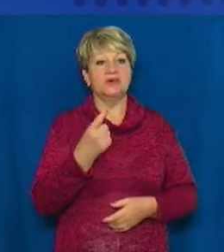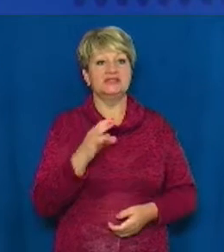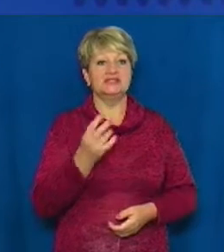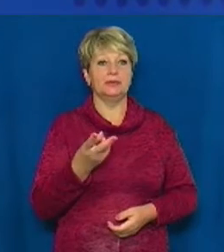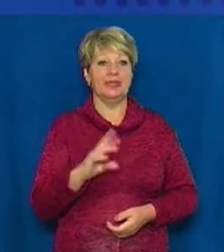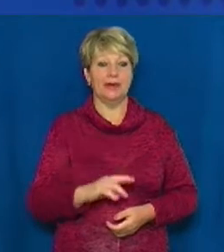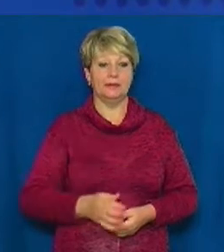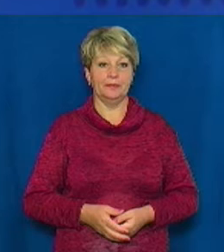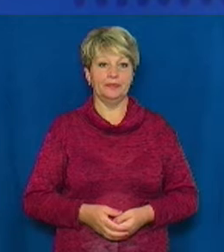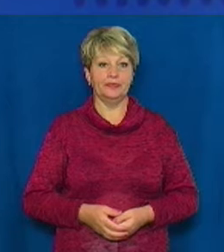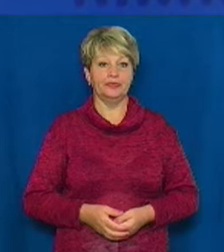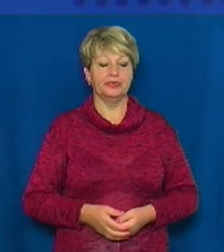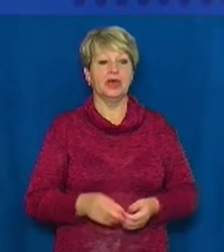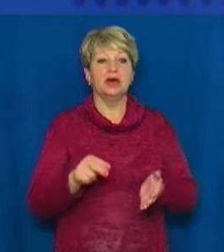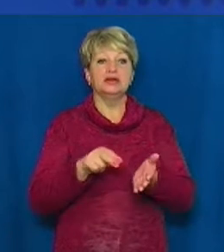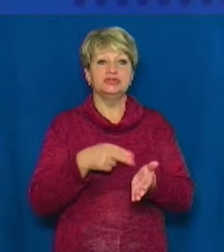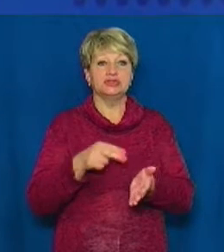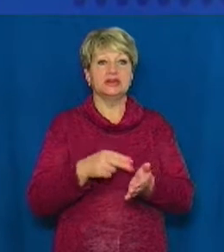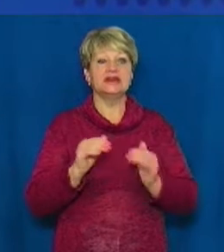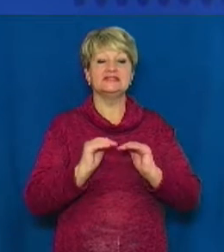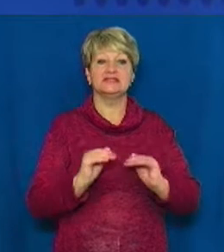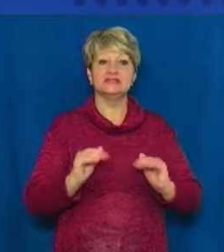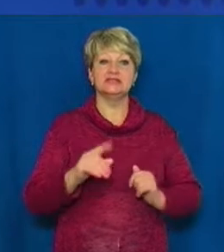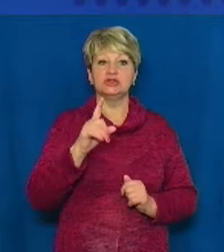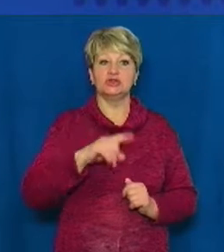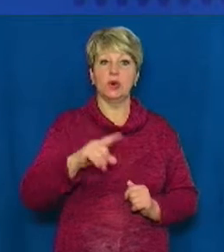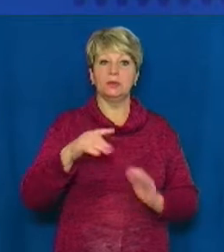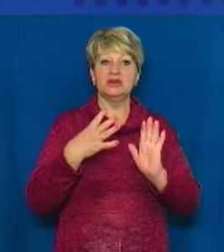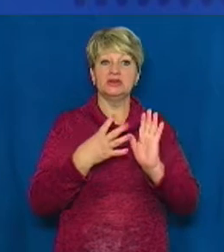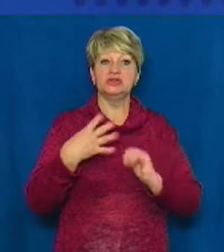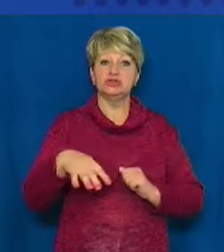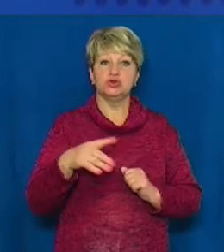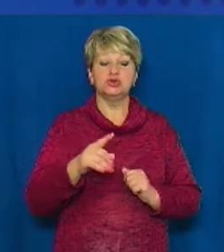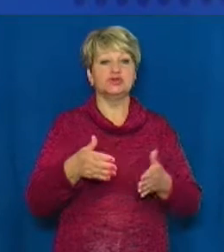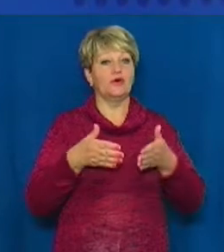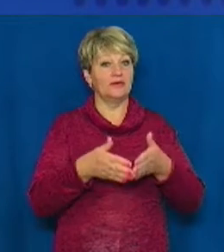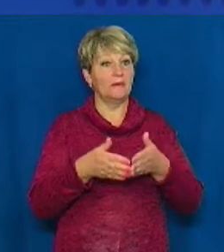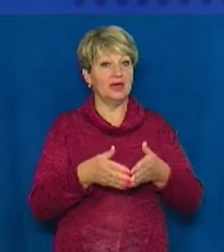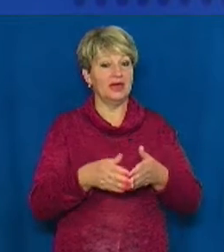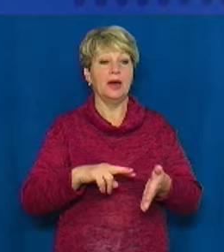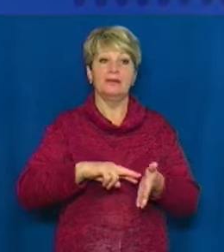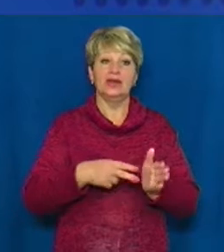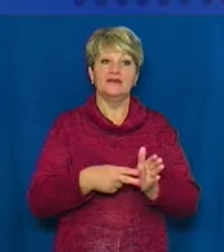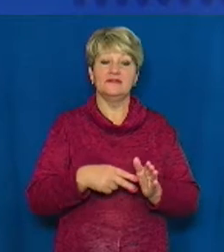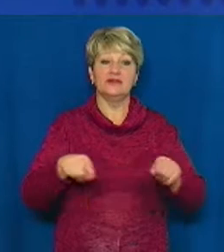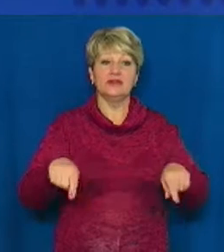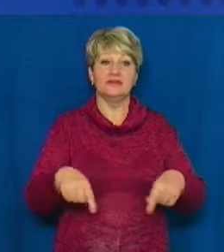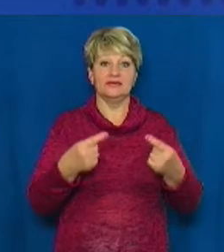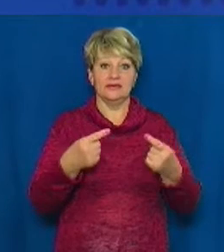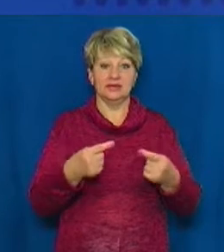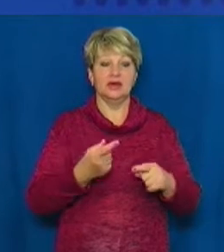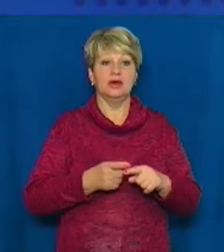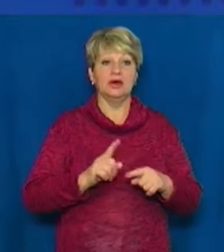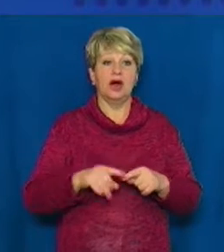серпня. Очеркаський дитячий садок номер 40, що у мікрорайоні Митниця, планують відновити. Про це